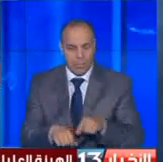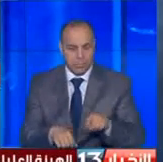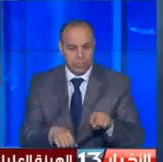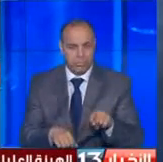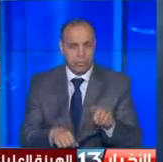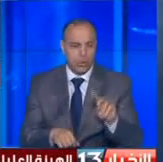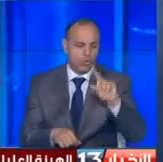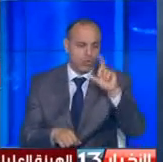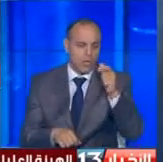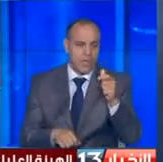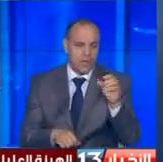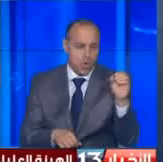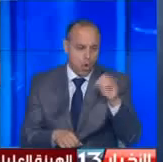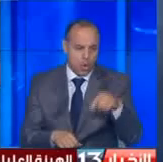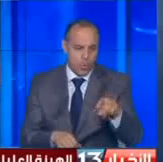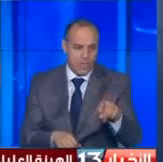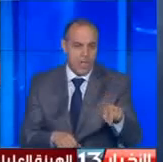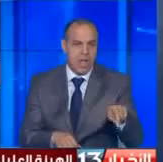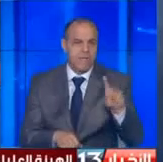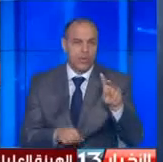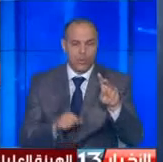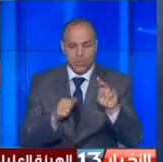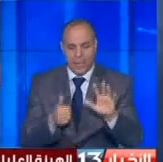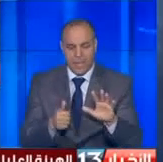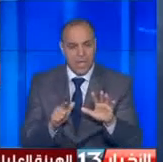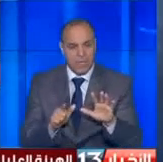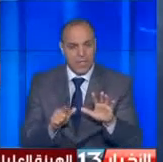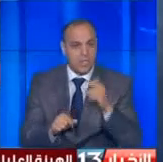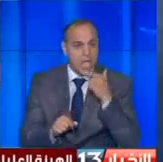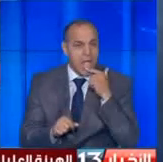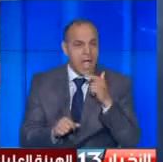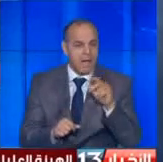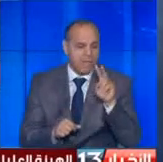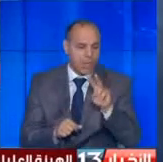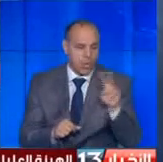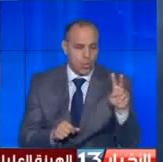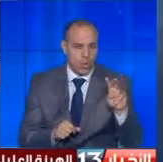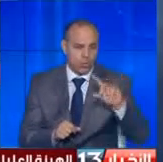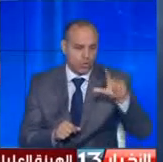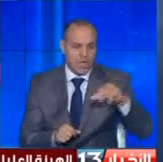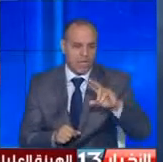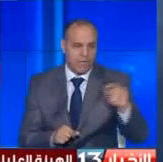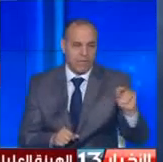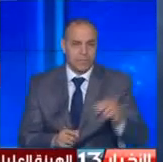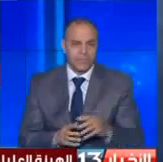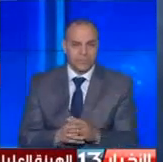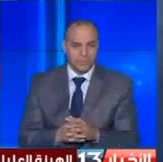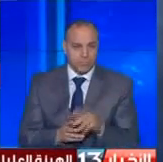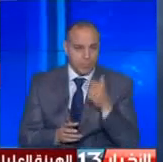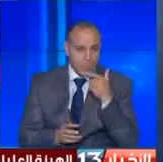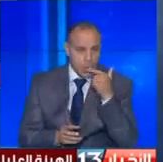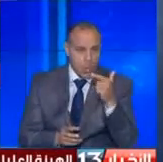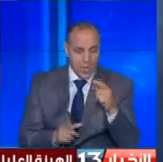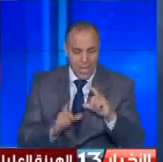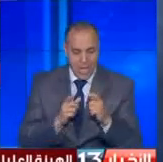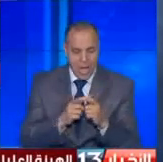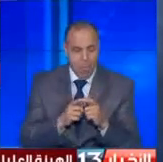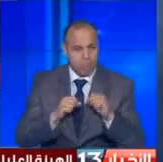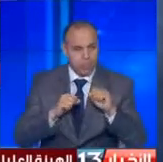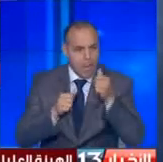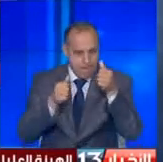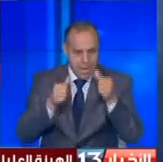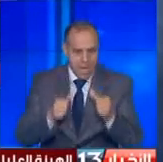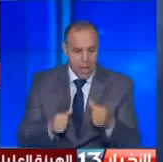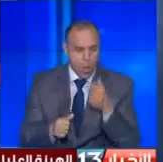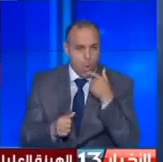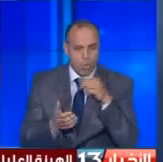من 16 من أكتوبر 2017 إلى غاية 22 من الشهر نفسه. وأشارت الهيئة في بلاغ